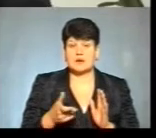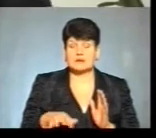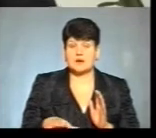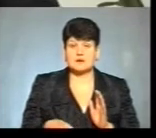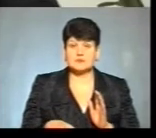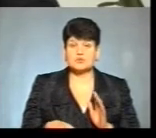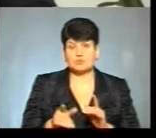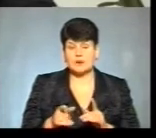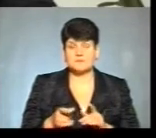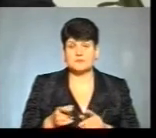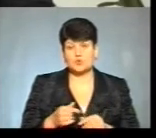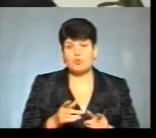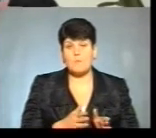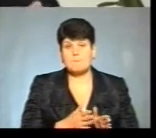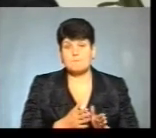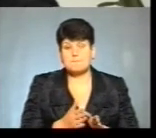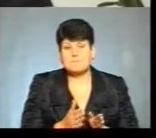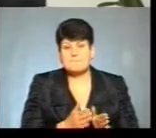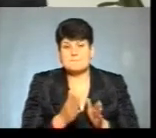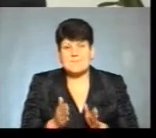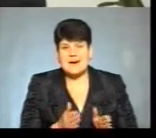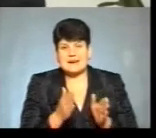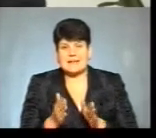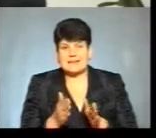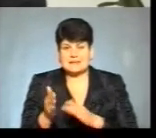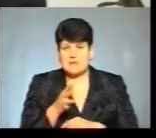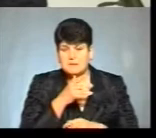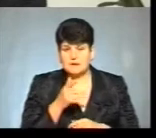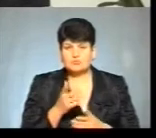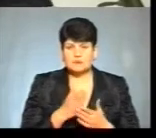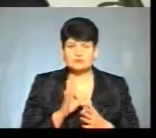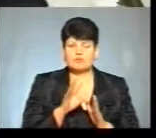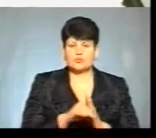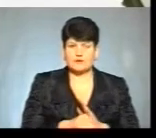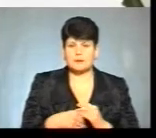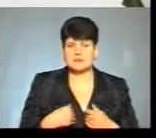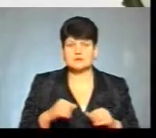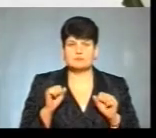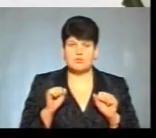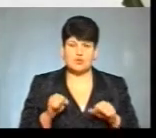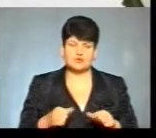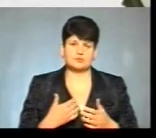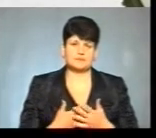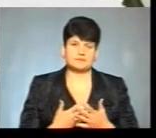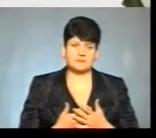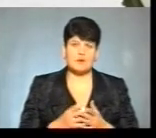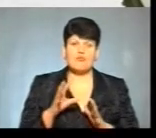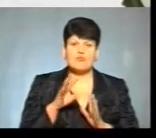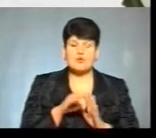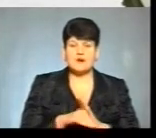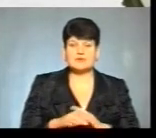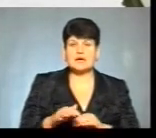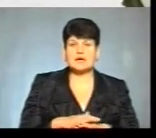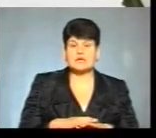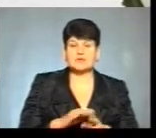І тому от такий перехідний період, як він буде запроваджений, ми зможемо, скажімо, допустимо, запровадили ринок землі